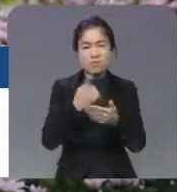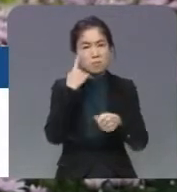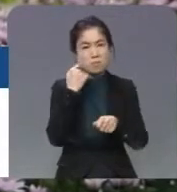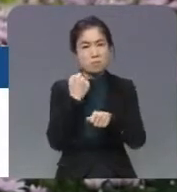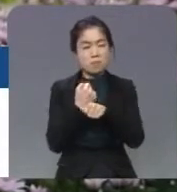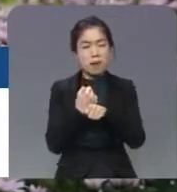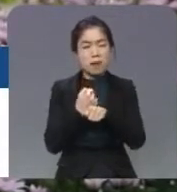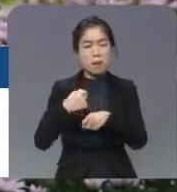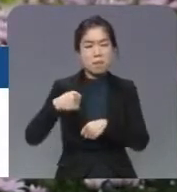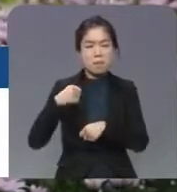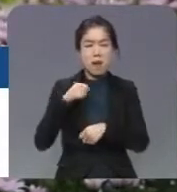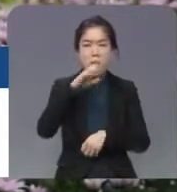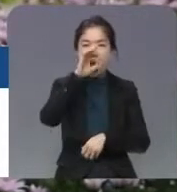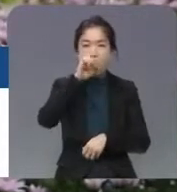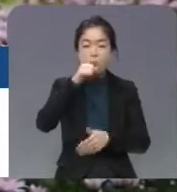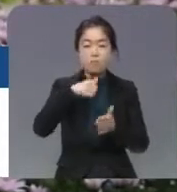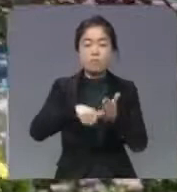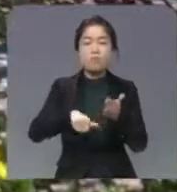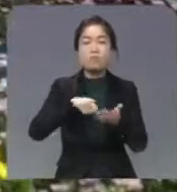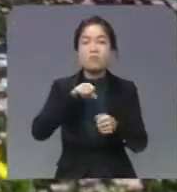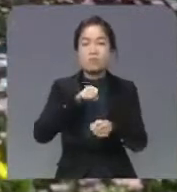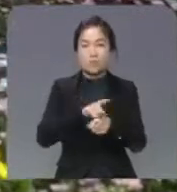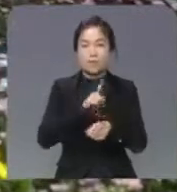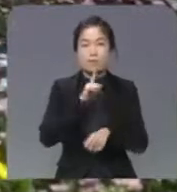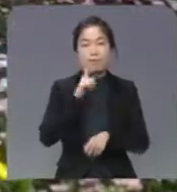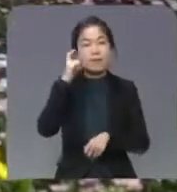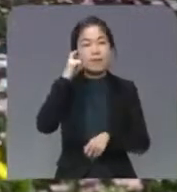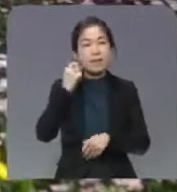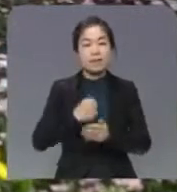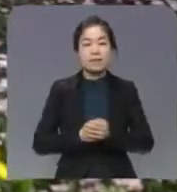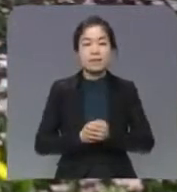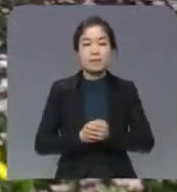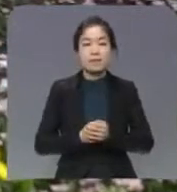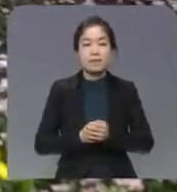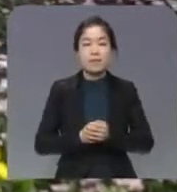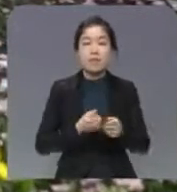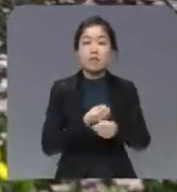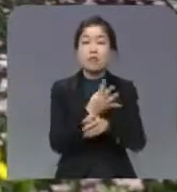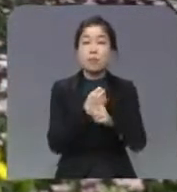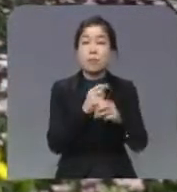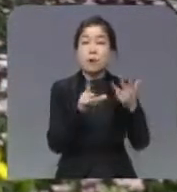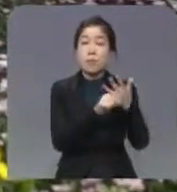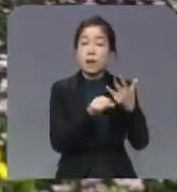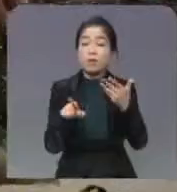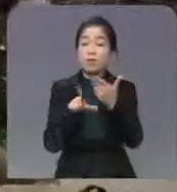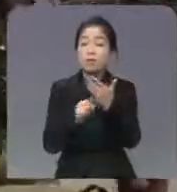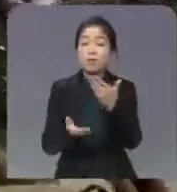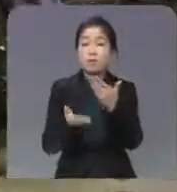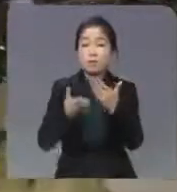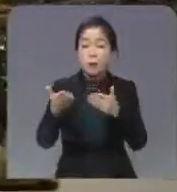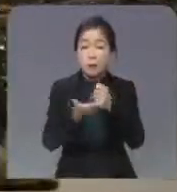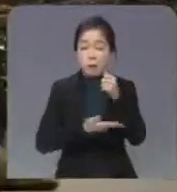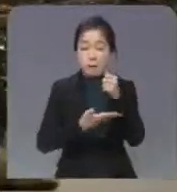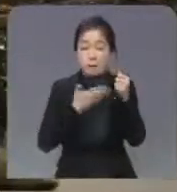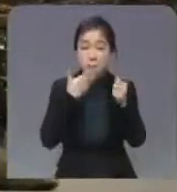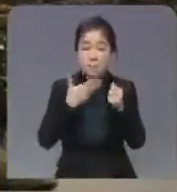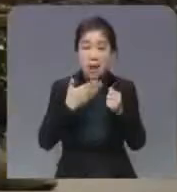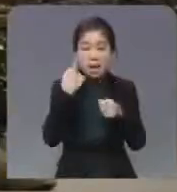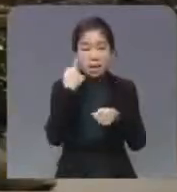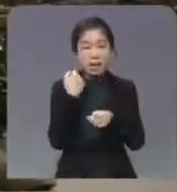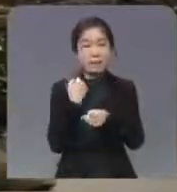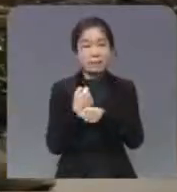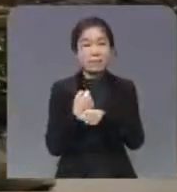굉장히 강하고 좋은 품종이라고 생각합니다. 주요 수출 시기인 8월에서 9월 초에 수확할 수 있는 품종도